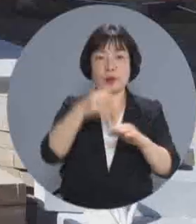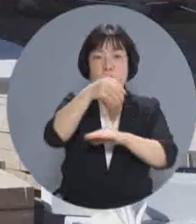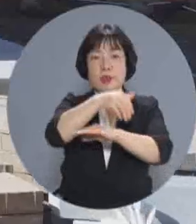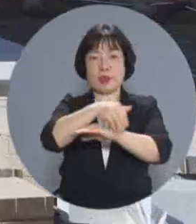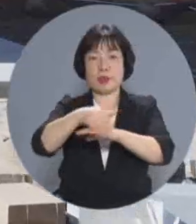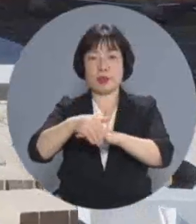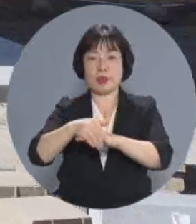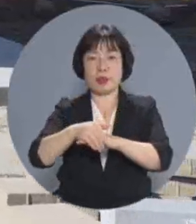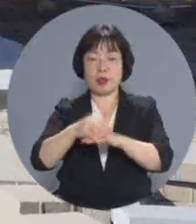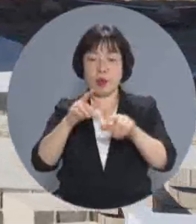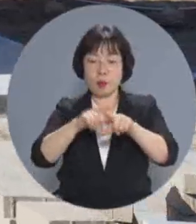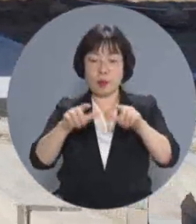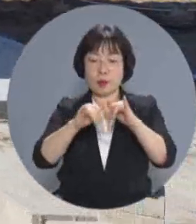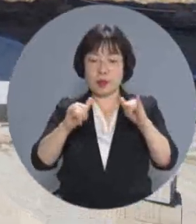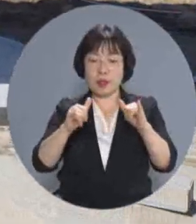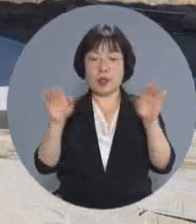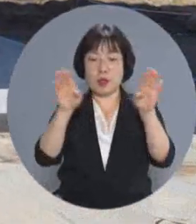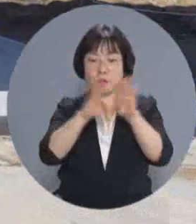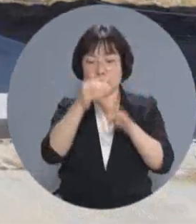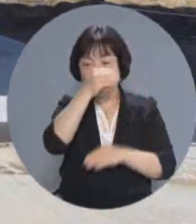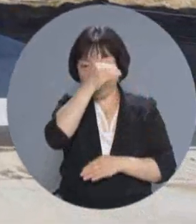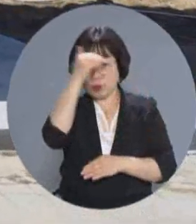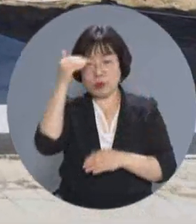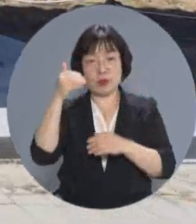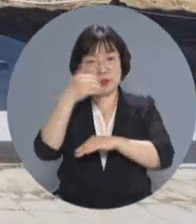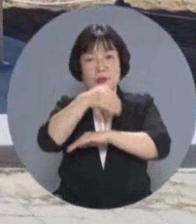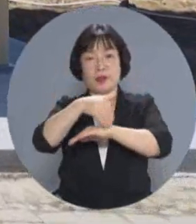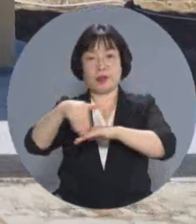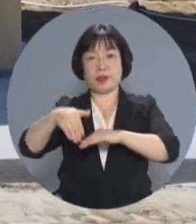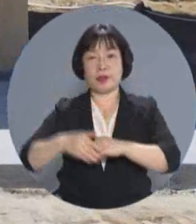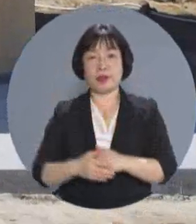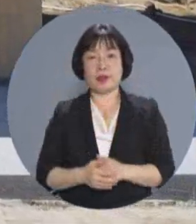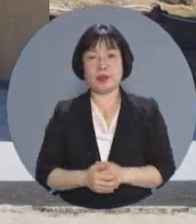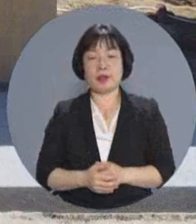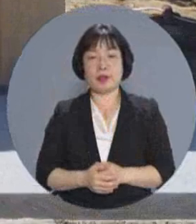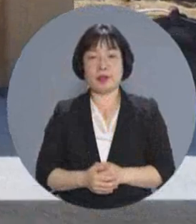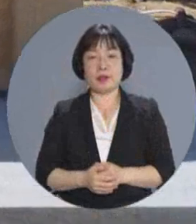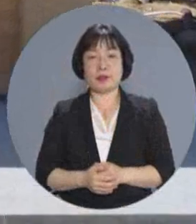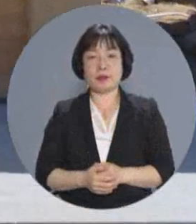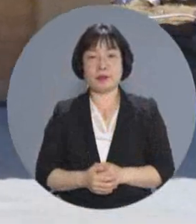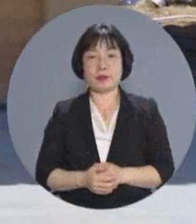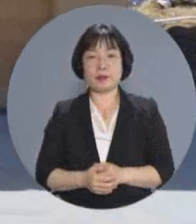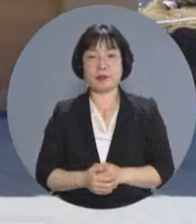가운데 일반인에게도 왕인문이 공개됩니다 MBC 뉴스 문현철입니다